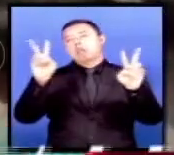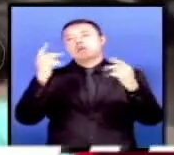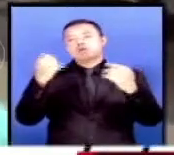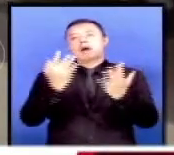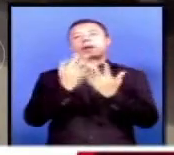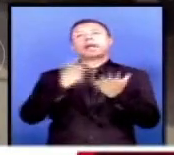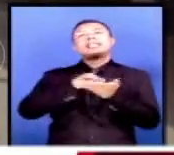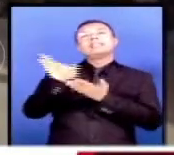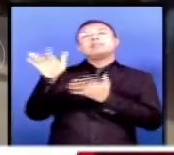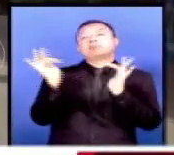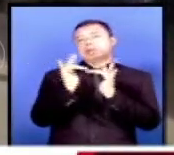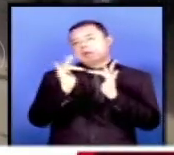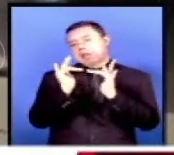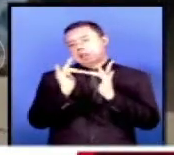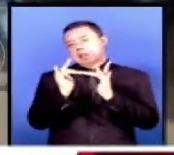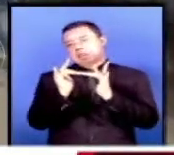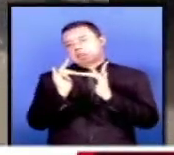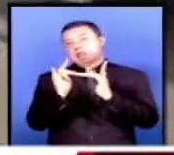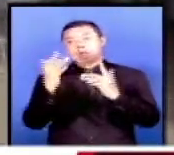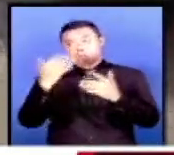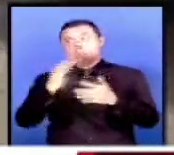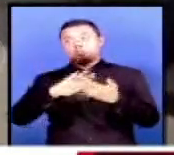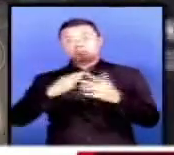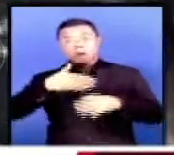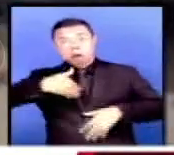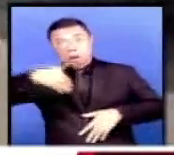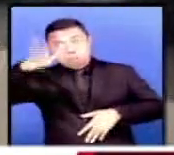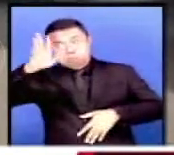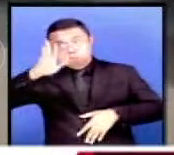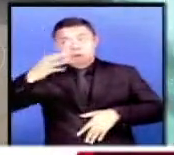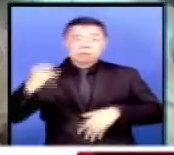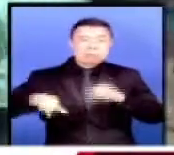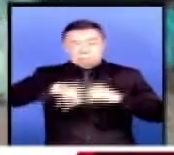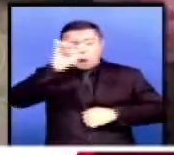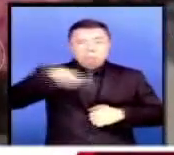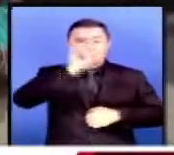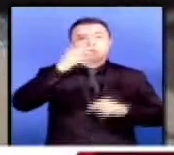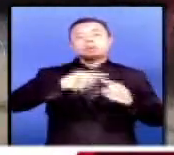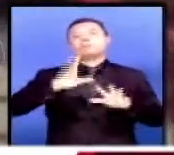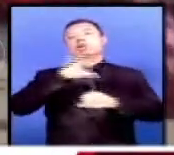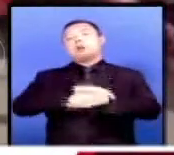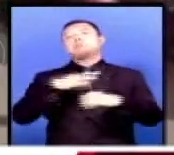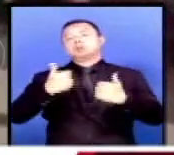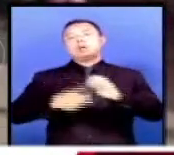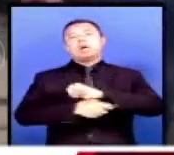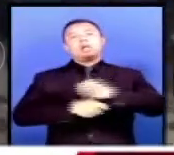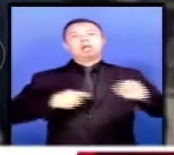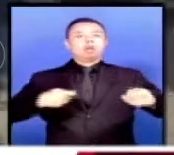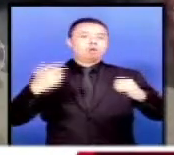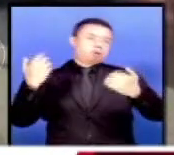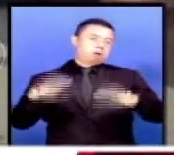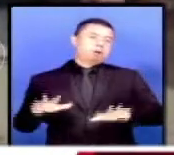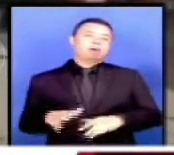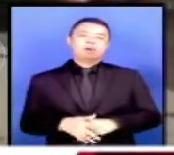masyarakat sekitar ke media sosial. Meski sempat kabur dan ngamuk, kabarnya sapi tersebut berhasil ditangkap dan disembelih panitia kurban.